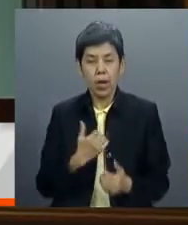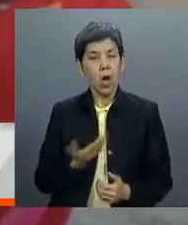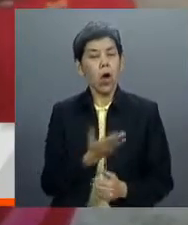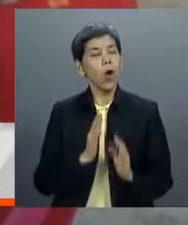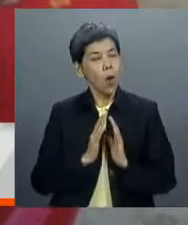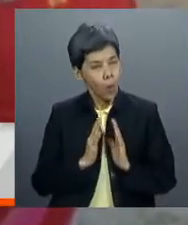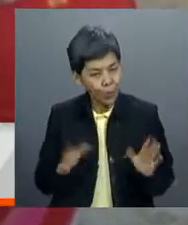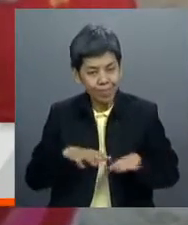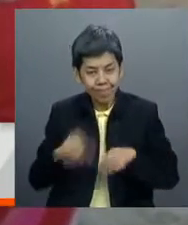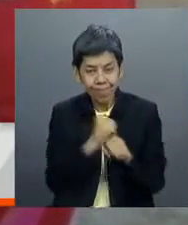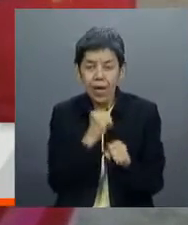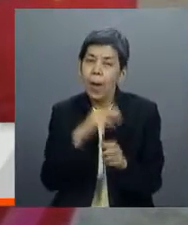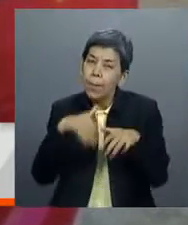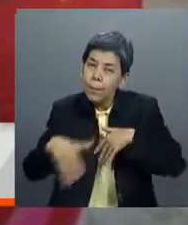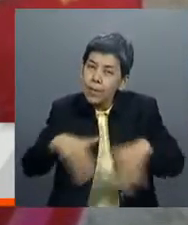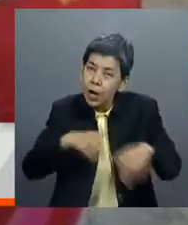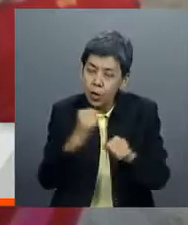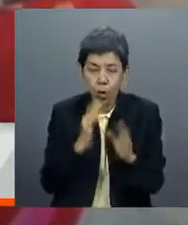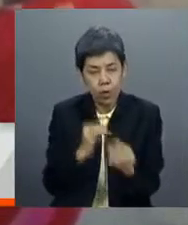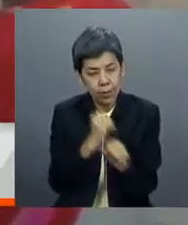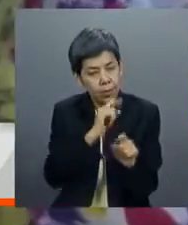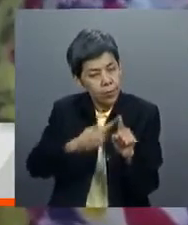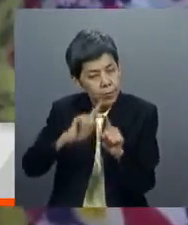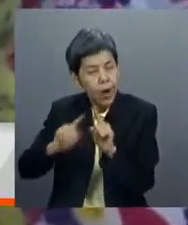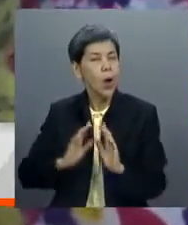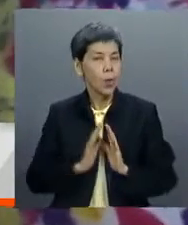คุณผู้จัดงานประชาชนรวมถึงเจ้าหน้าที่ทุกฝ่าย